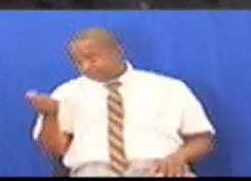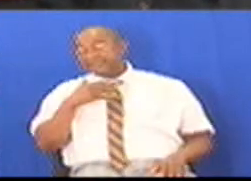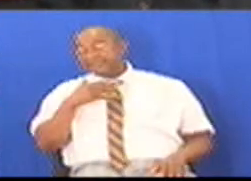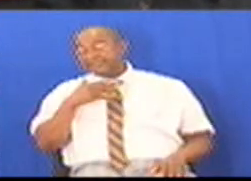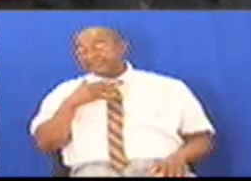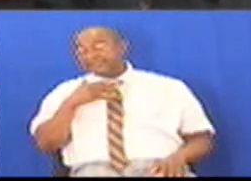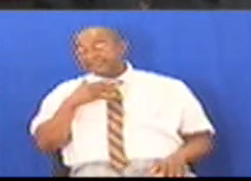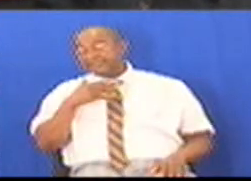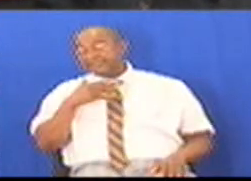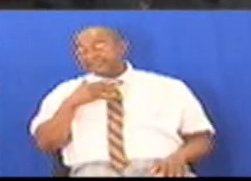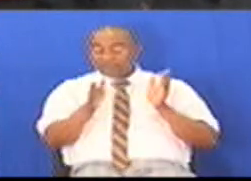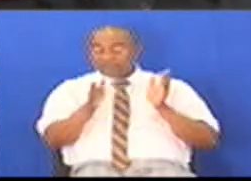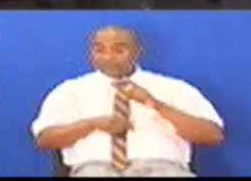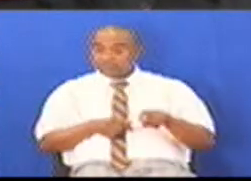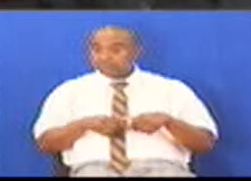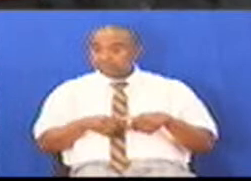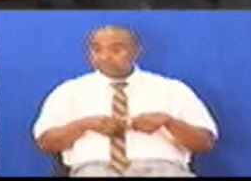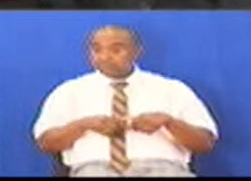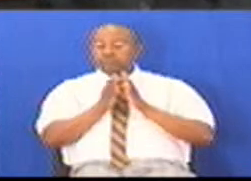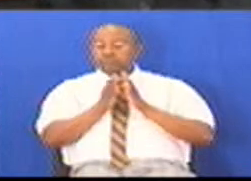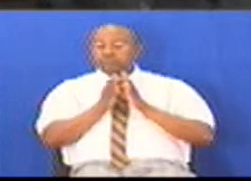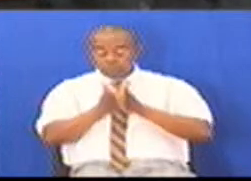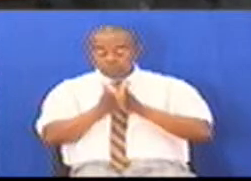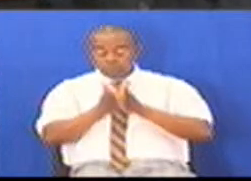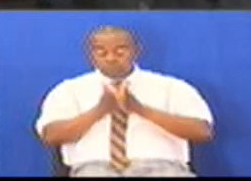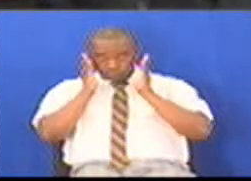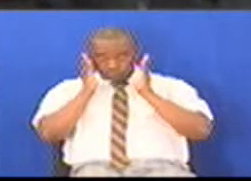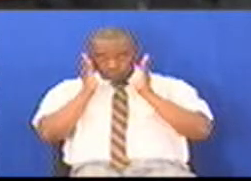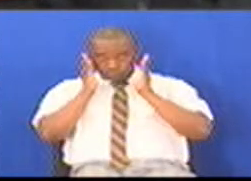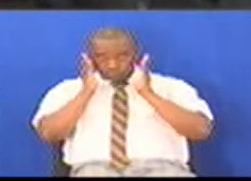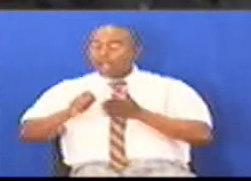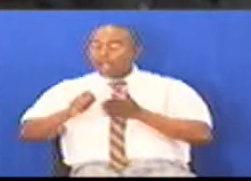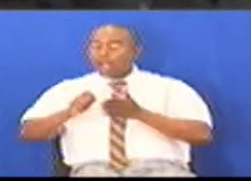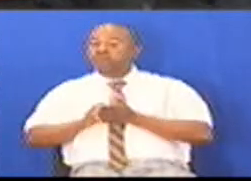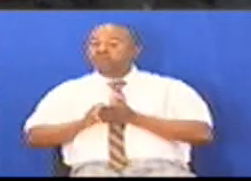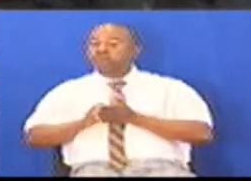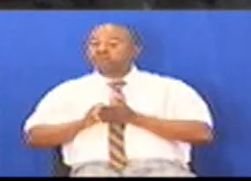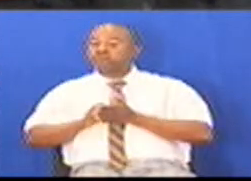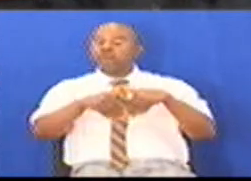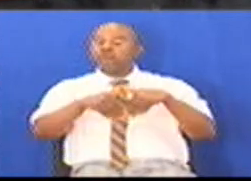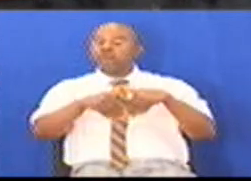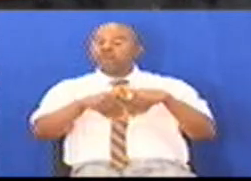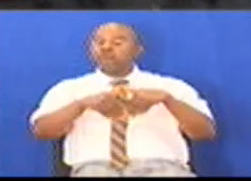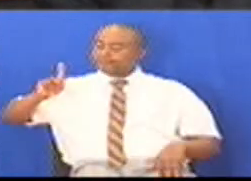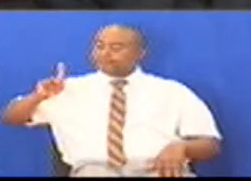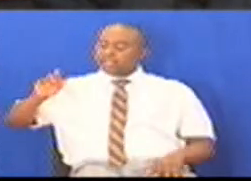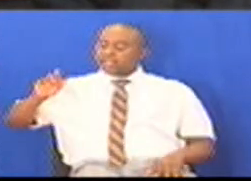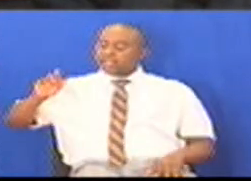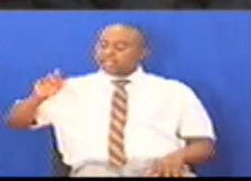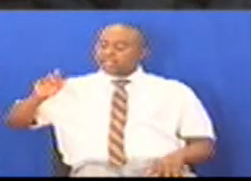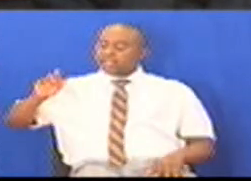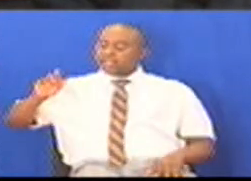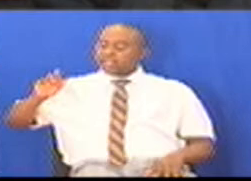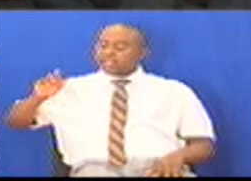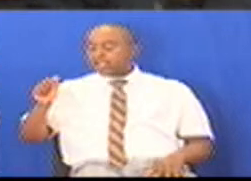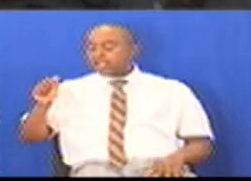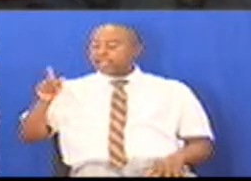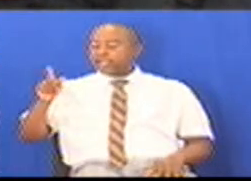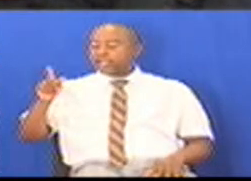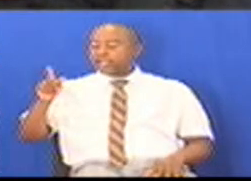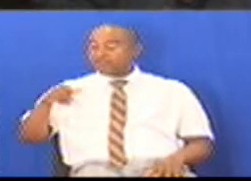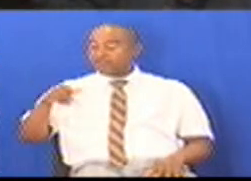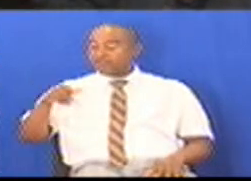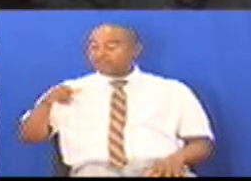pia kumshukuru ndugu Steven Kagaigai. Tumekuwa tukiwasiliana naye tunapopata matatizo au tukihitaji